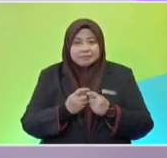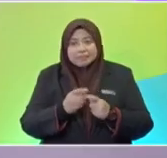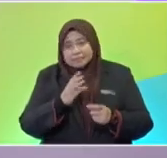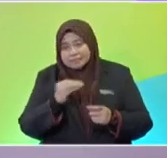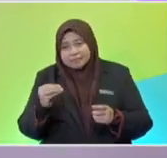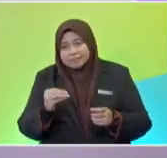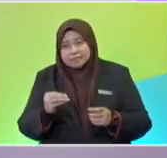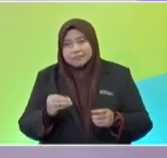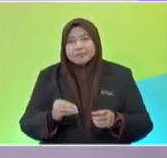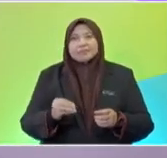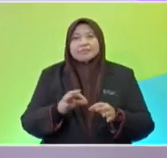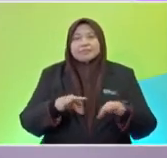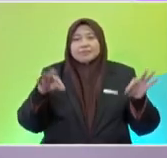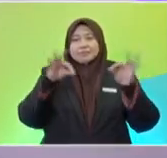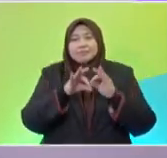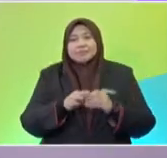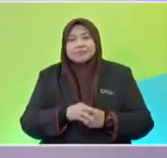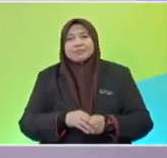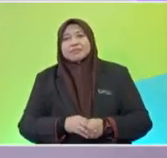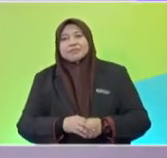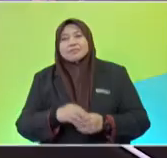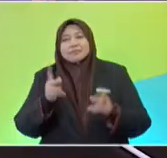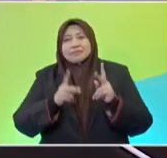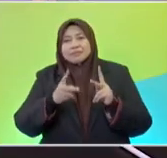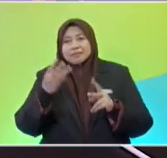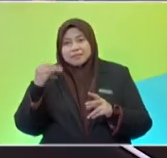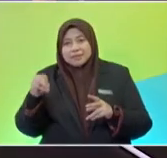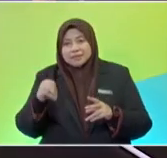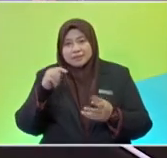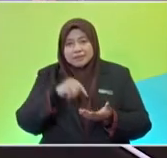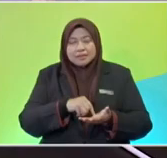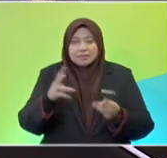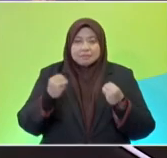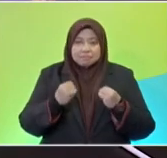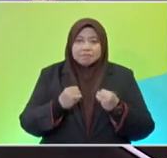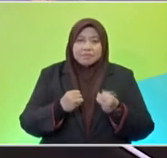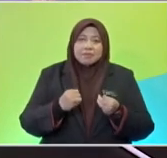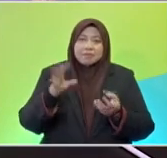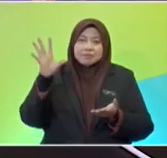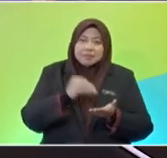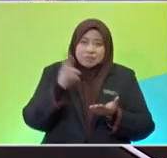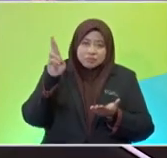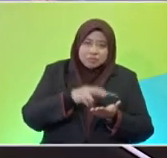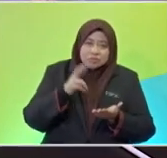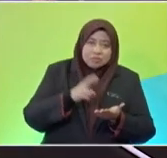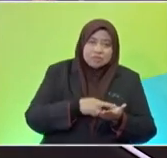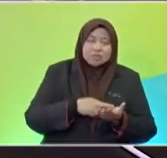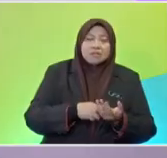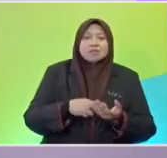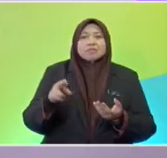Hebat loh dan kalau mereka ingin mendapatkan Di mana mereka boleh layar ini